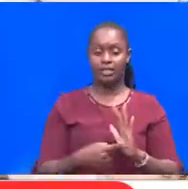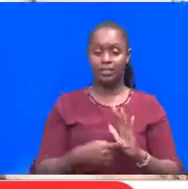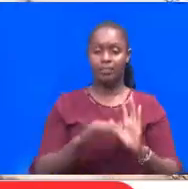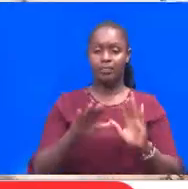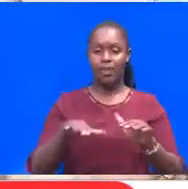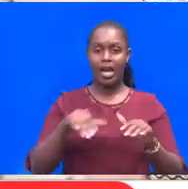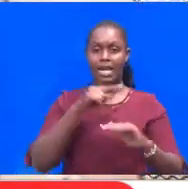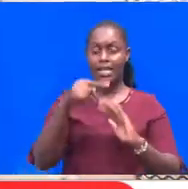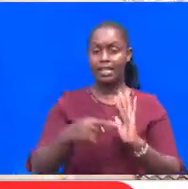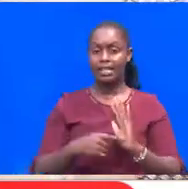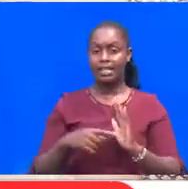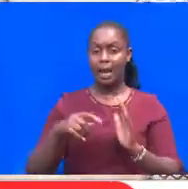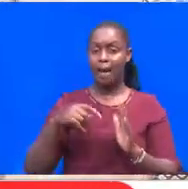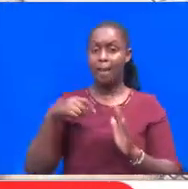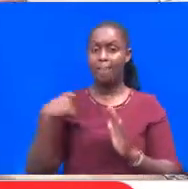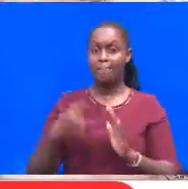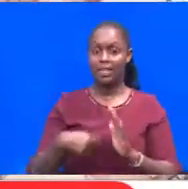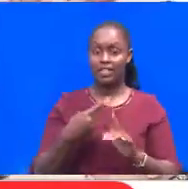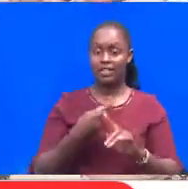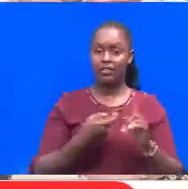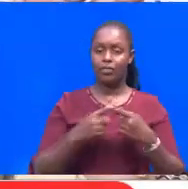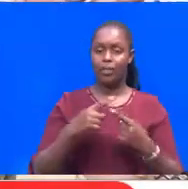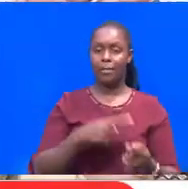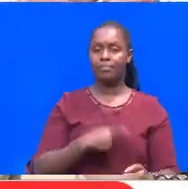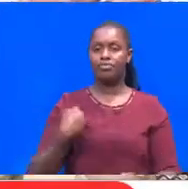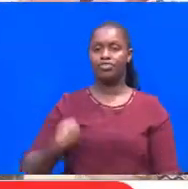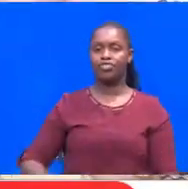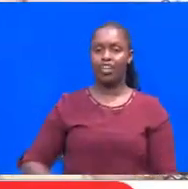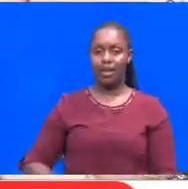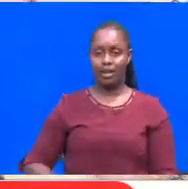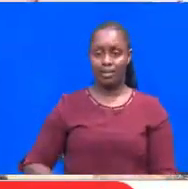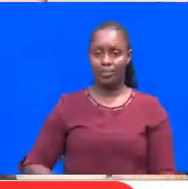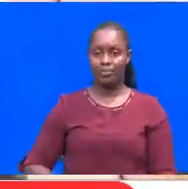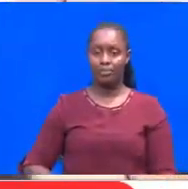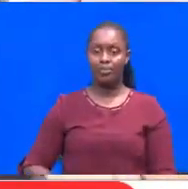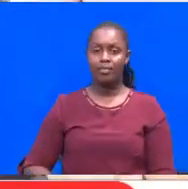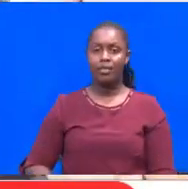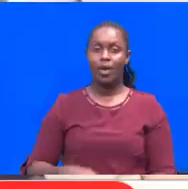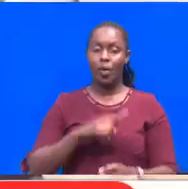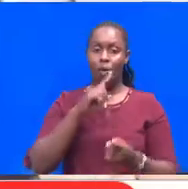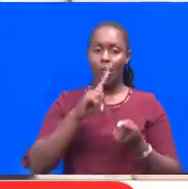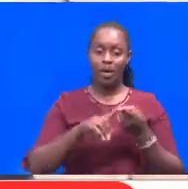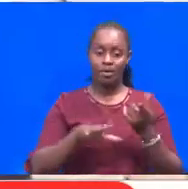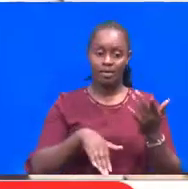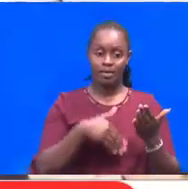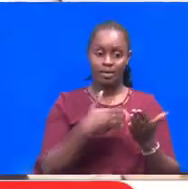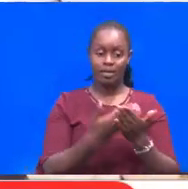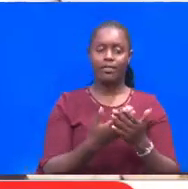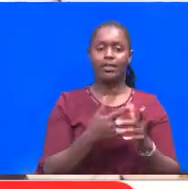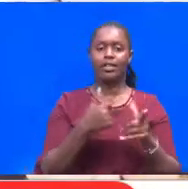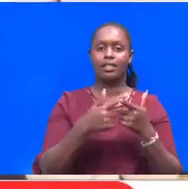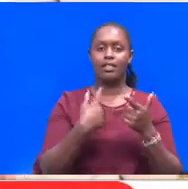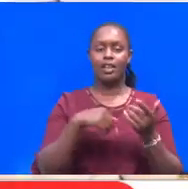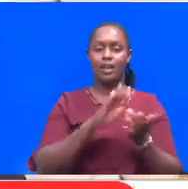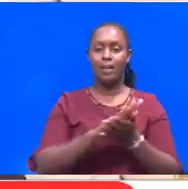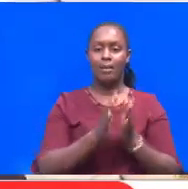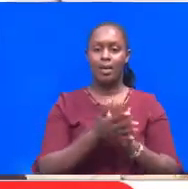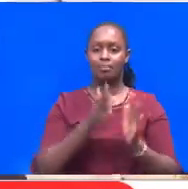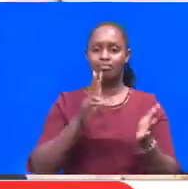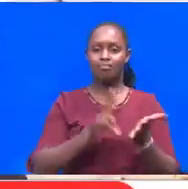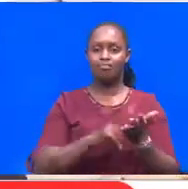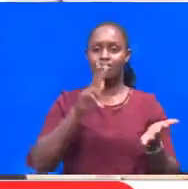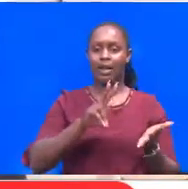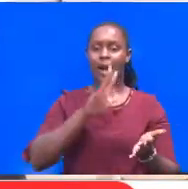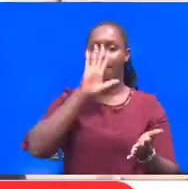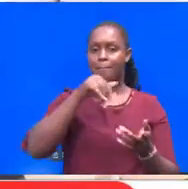hizi zinatoka China, sikuwa in various parts. Sikifika hapa sinakuwa assembled. Na wale wanakaya ambao wataka